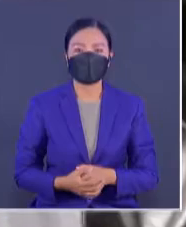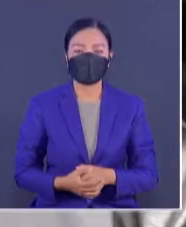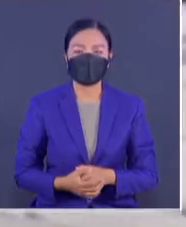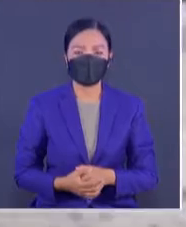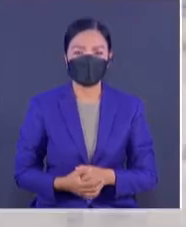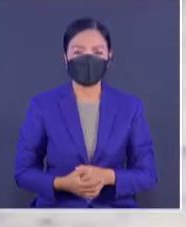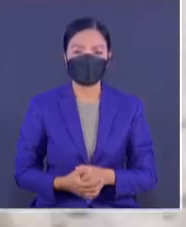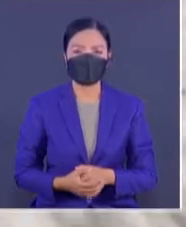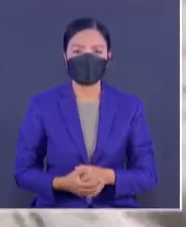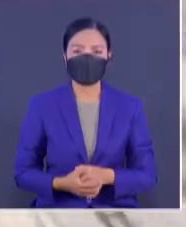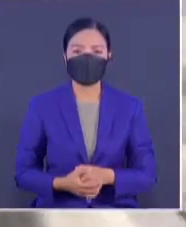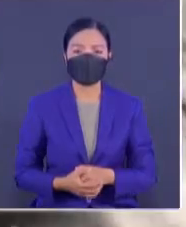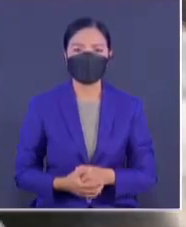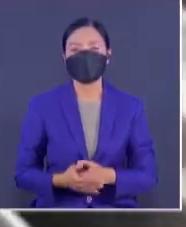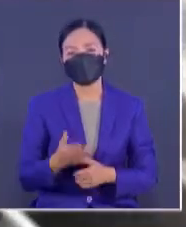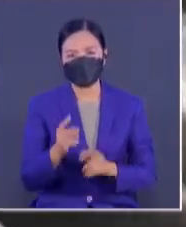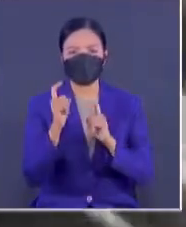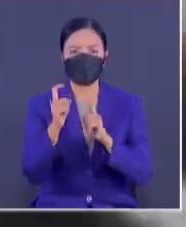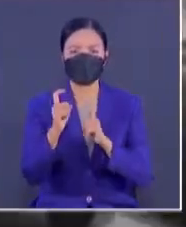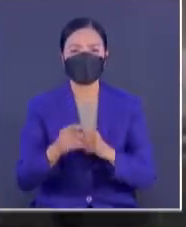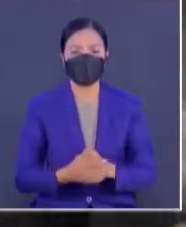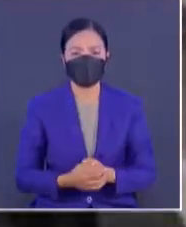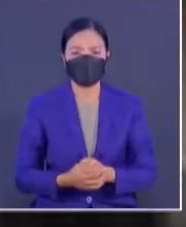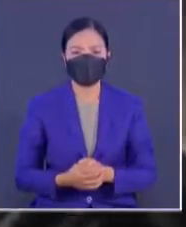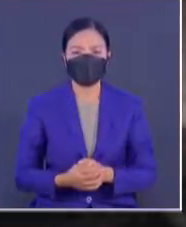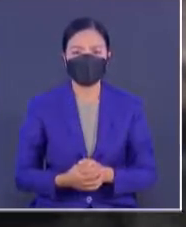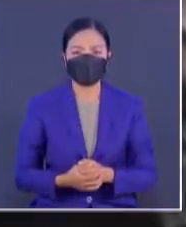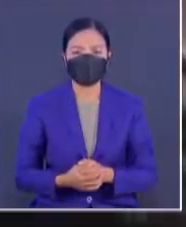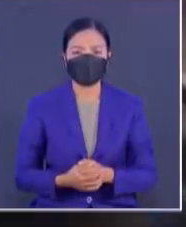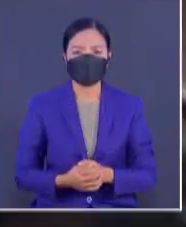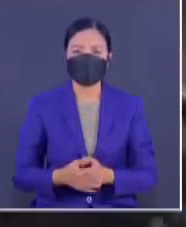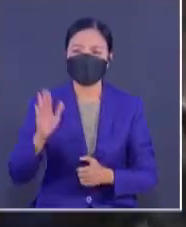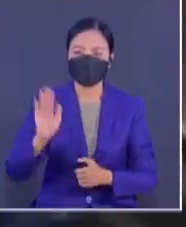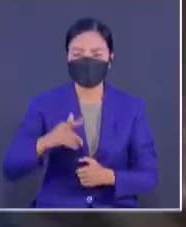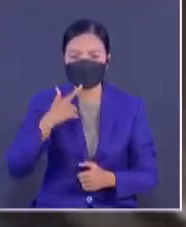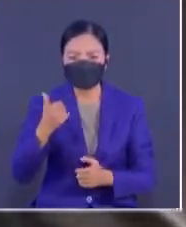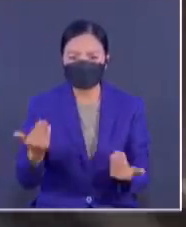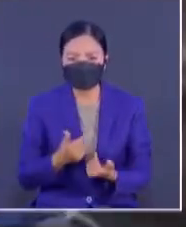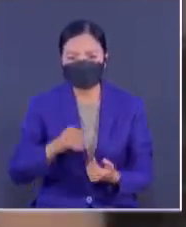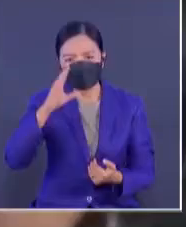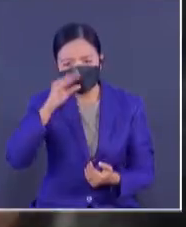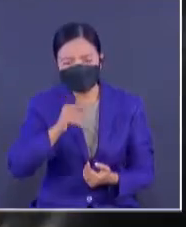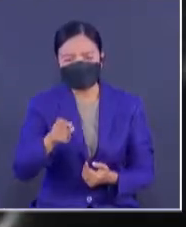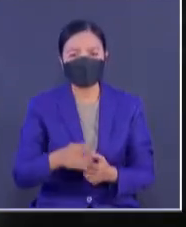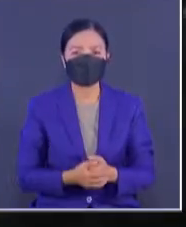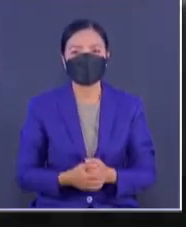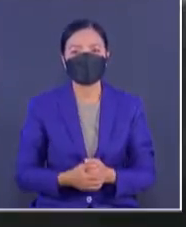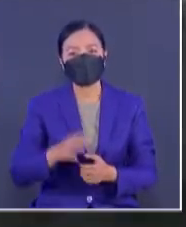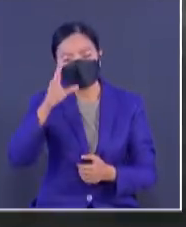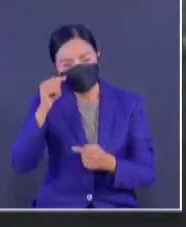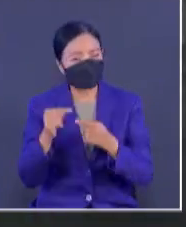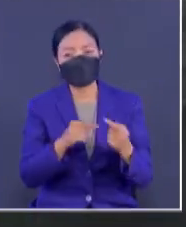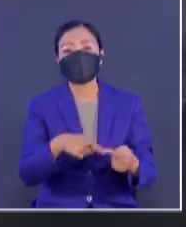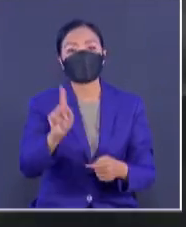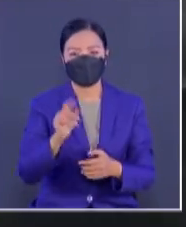ถเพียงลำพังแบบนี้อันนี้นี่อันตรายจริงๆครับ อันนี้ยังดีที่เด็กหลับ ครับ แล้วก็อาจ